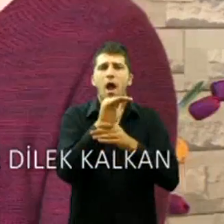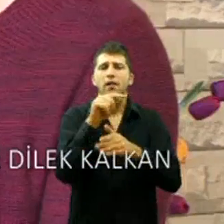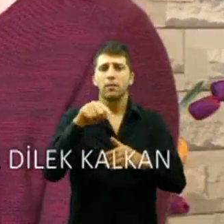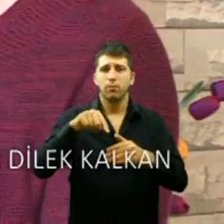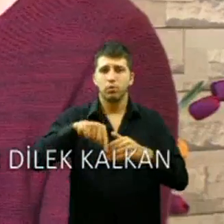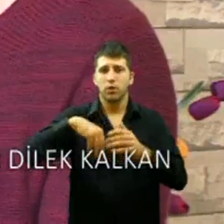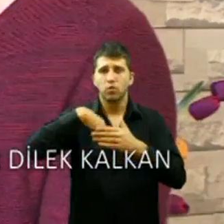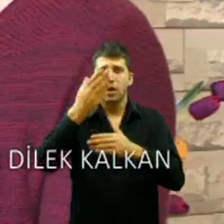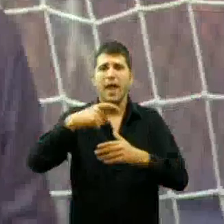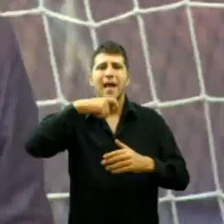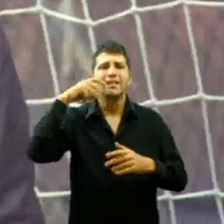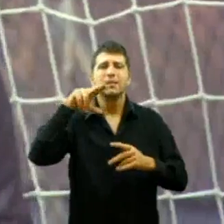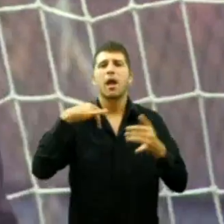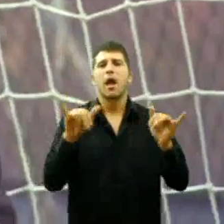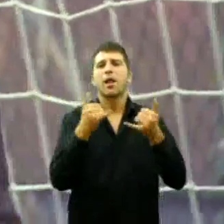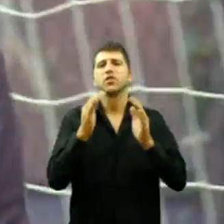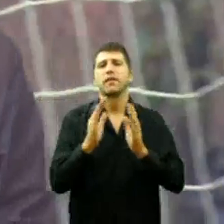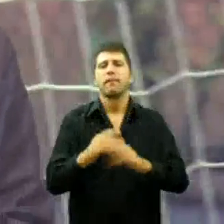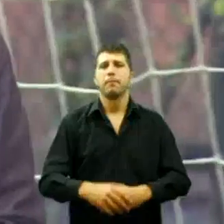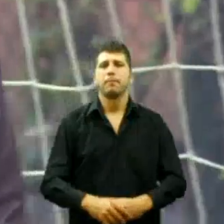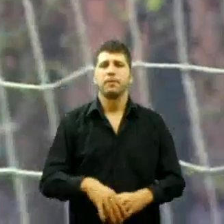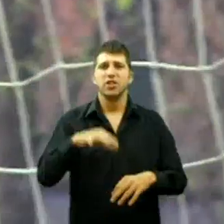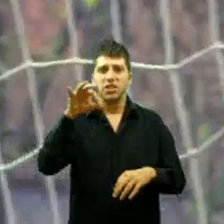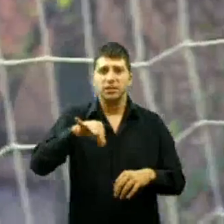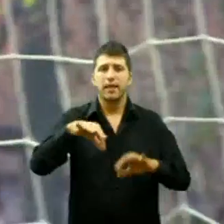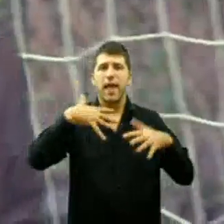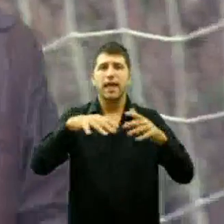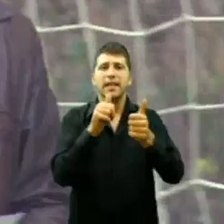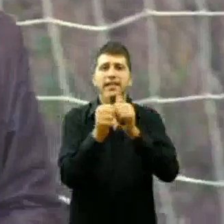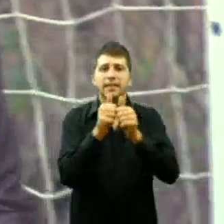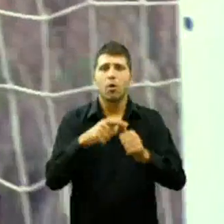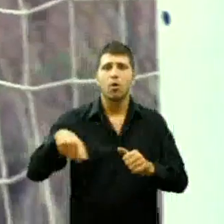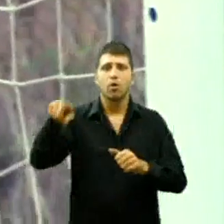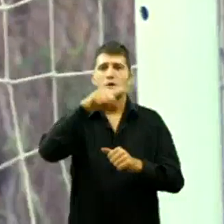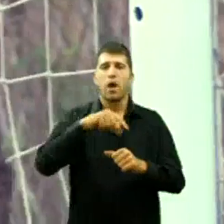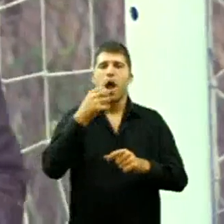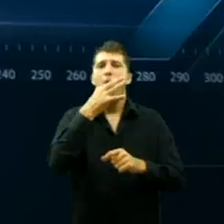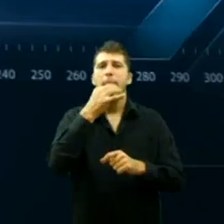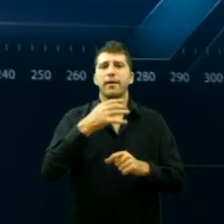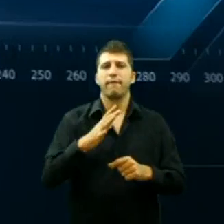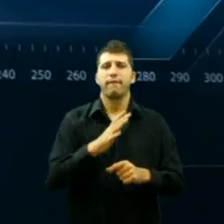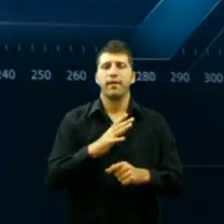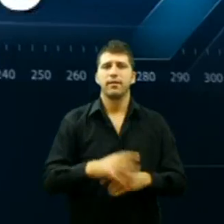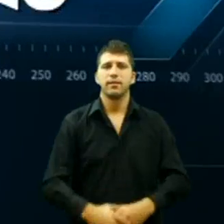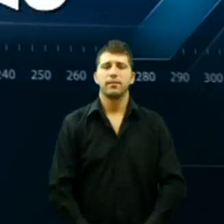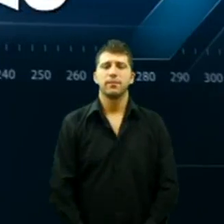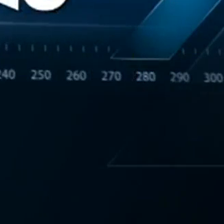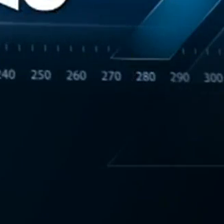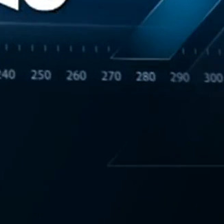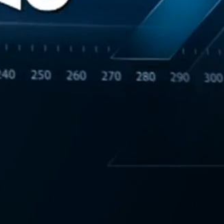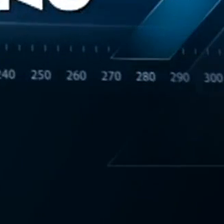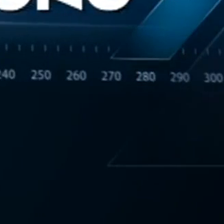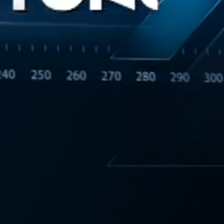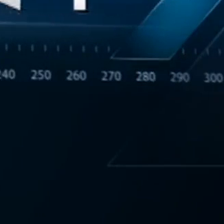gibi eğlenceli benim için. Şimdi de engelli sporlarından derlediğimiz haber turu ekranlarınızda. Haber